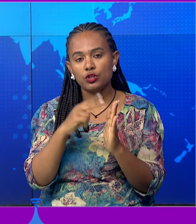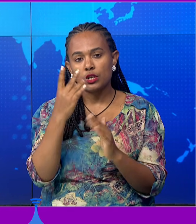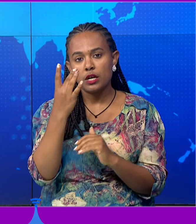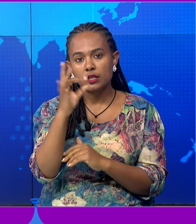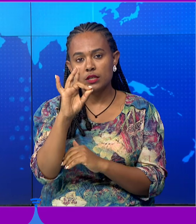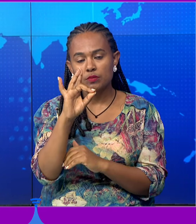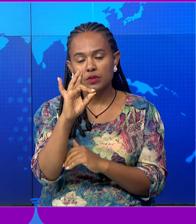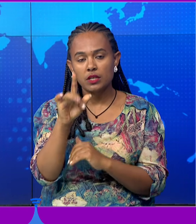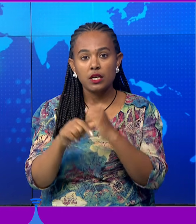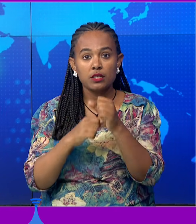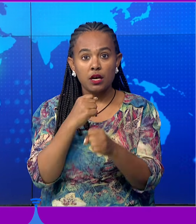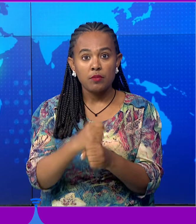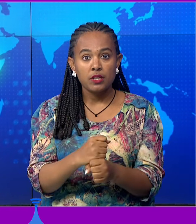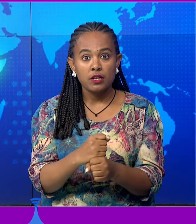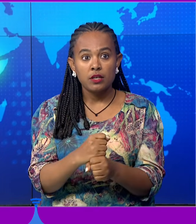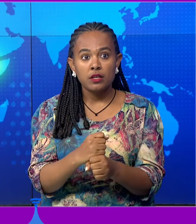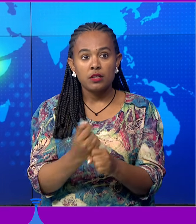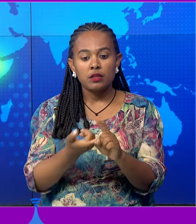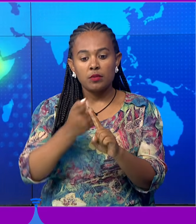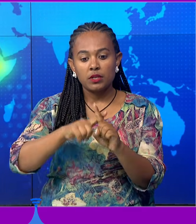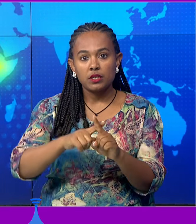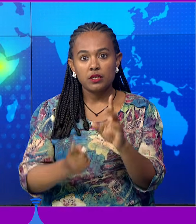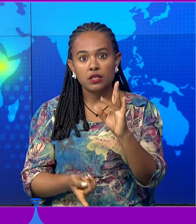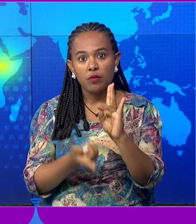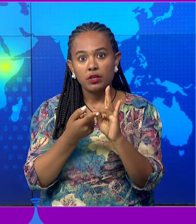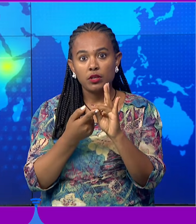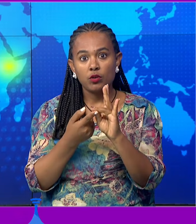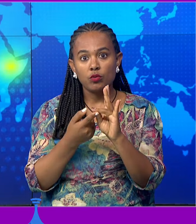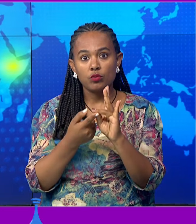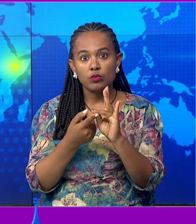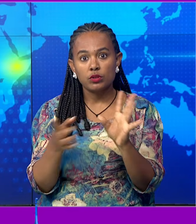2018 በዚህ ዓመት መልሰን 7ኛው ስራ ላይ ቡድን ስብሰባ